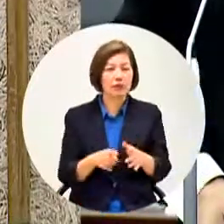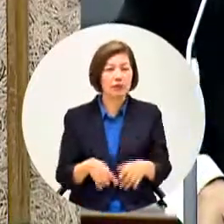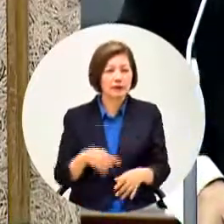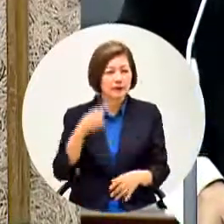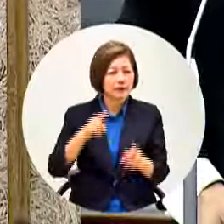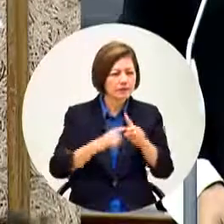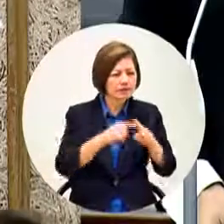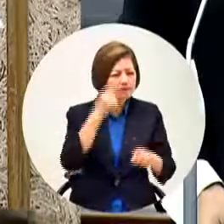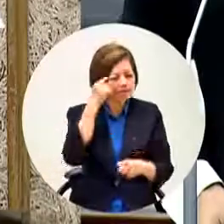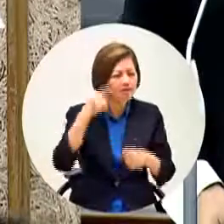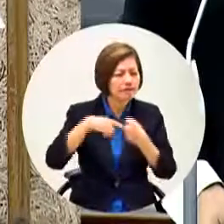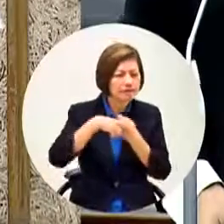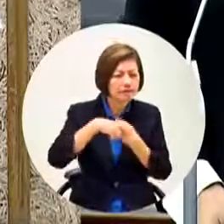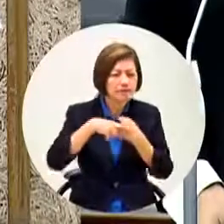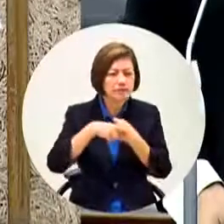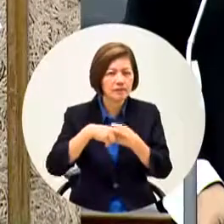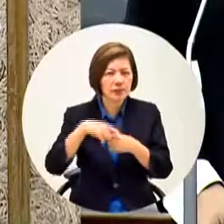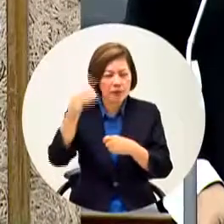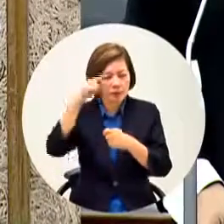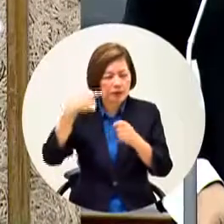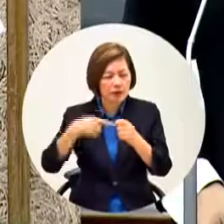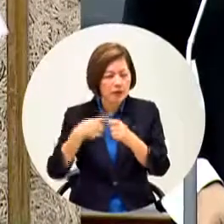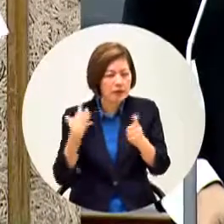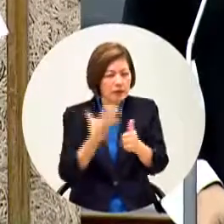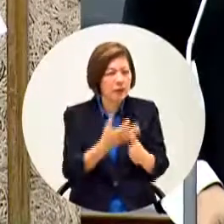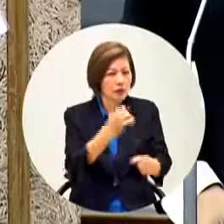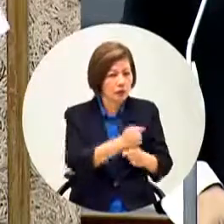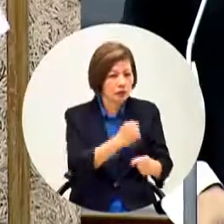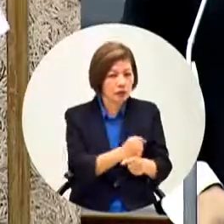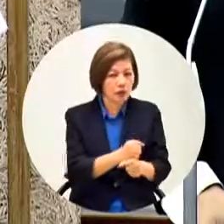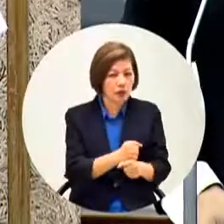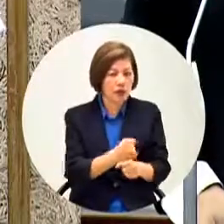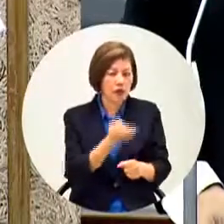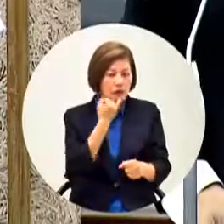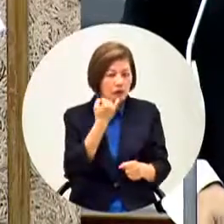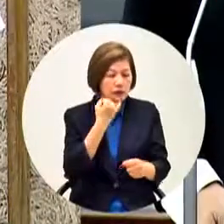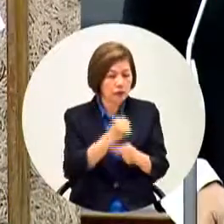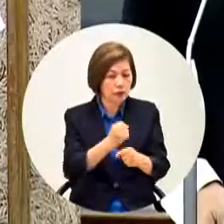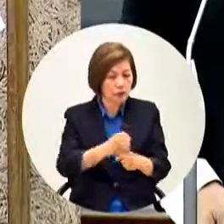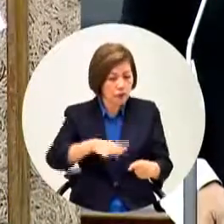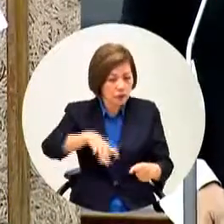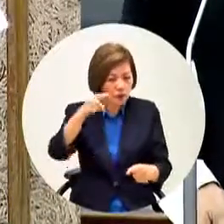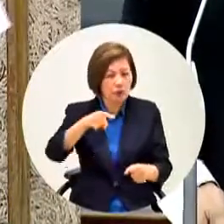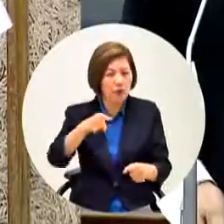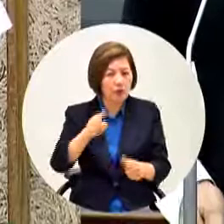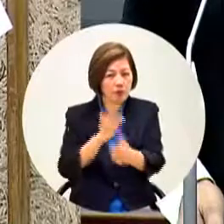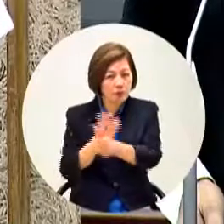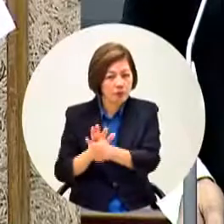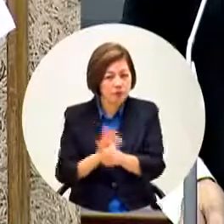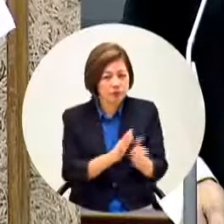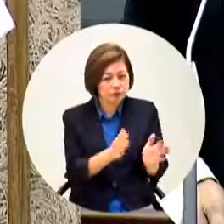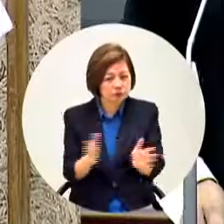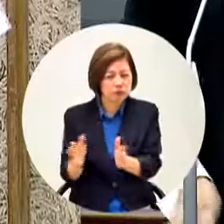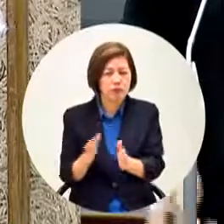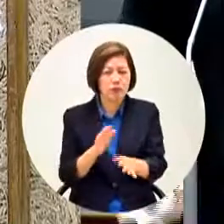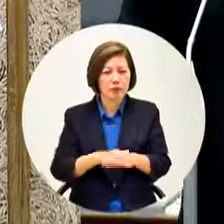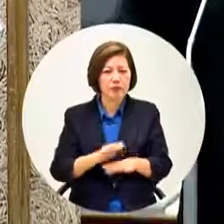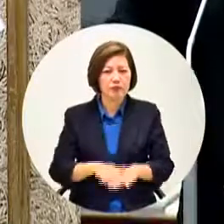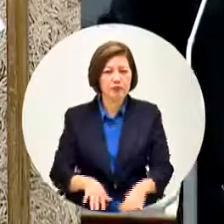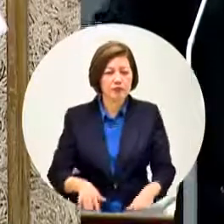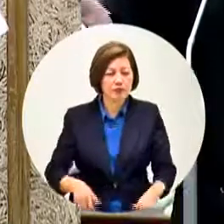吼。总共明年若发包，我就先哪会使，我就先处理只看会当。安怎去处理一下应急的部